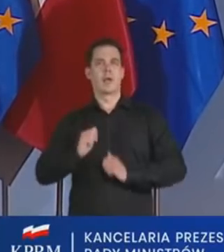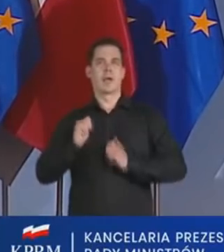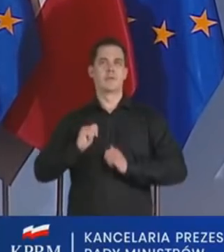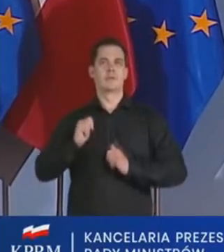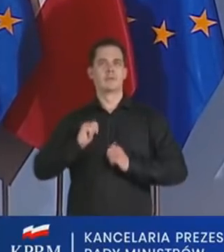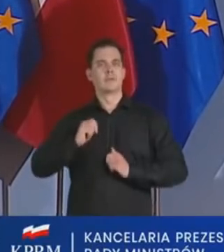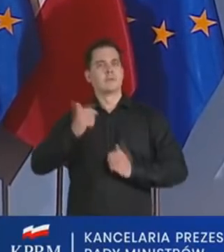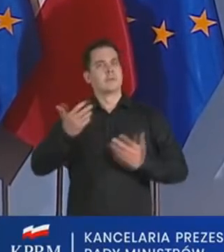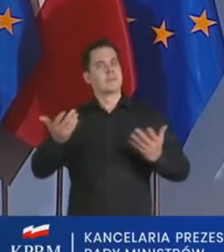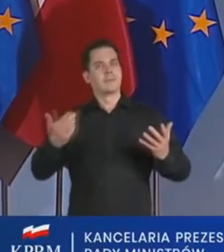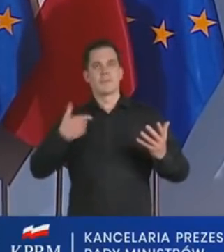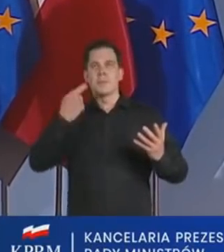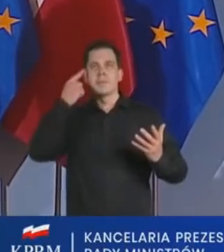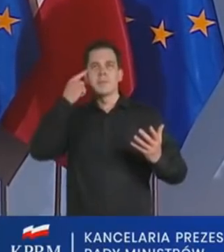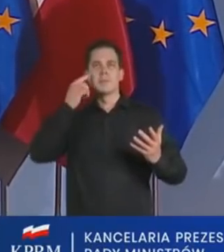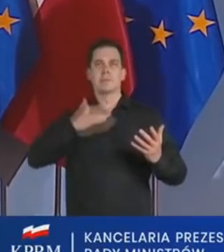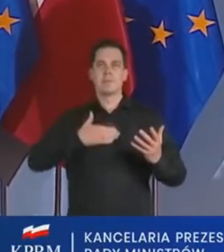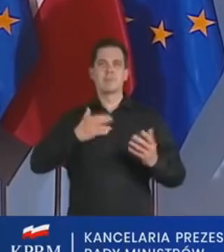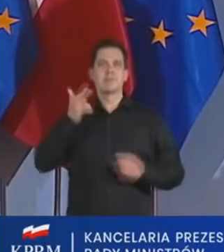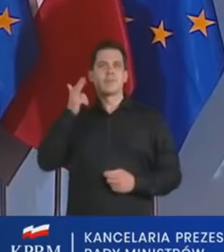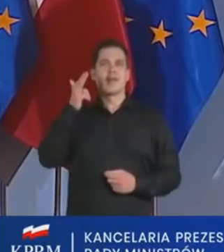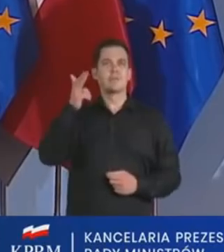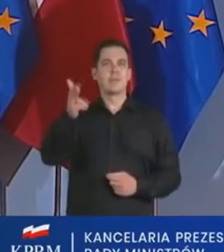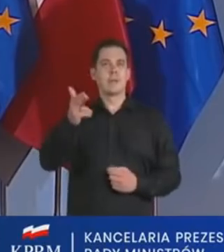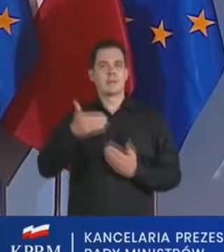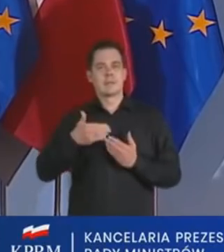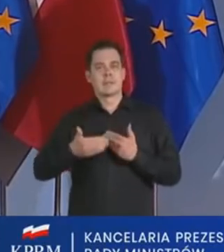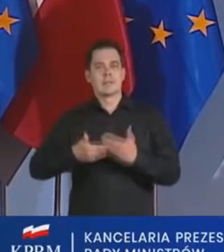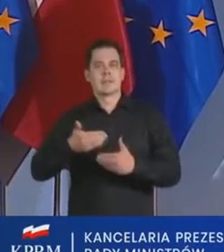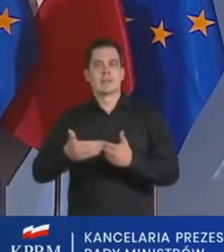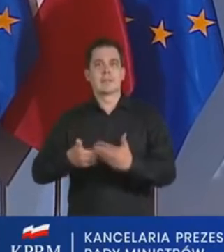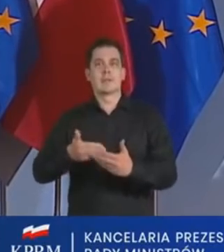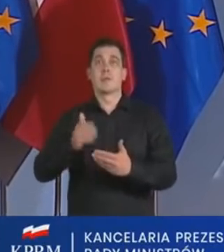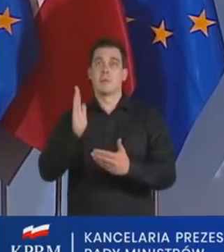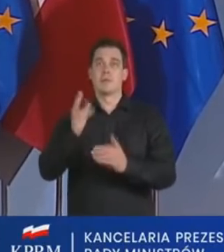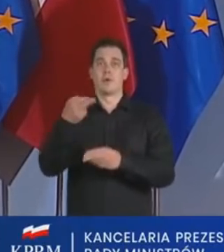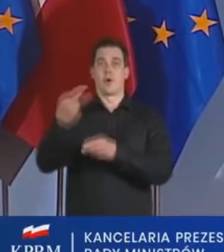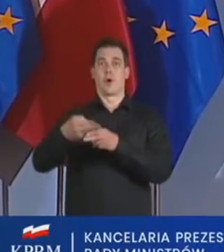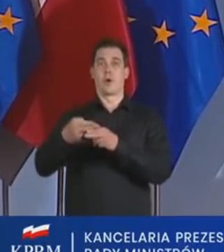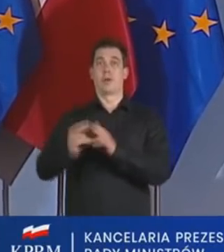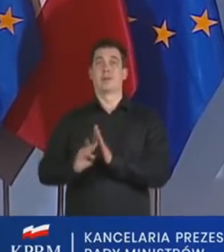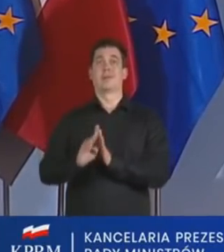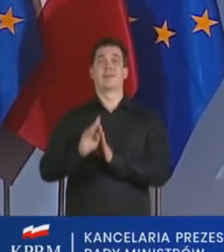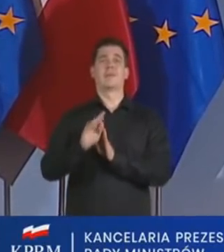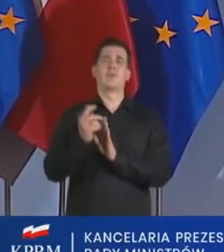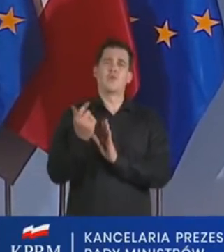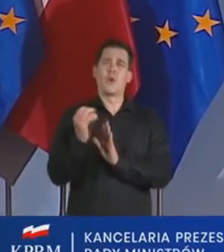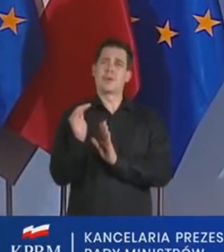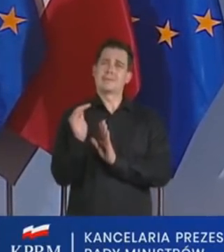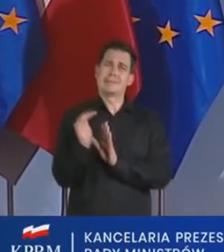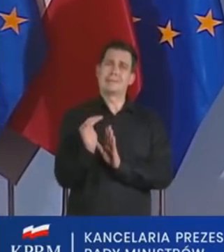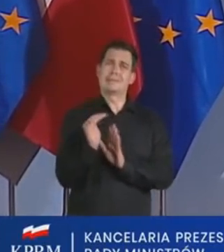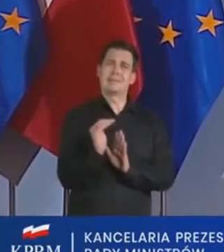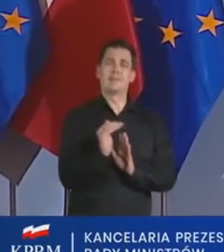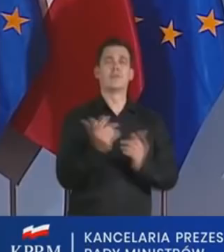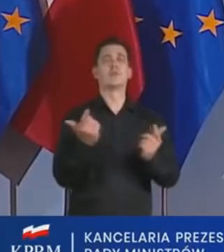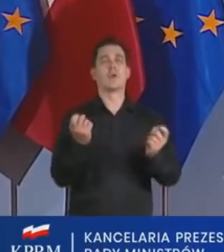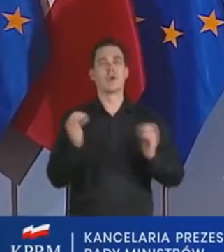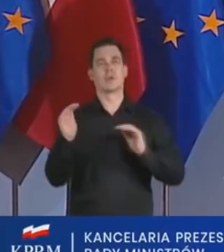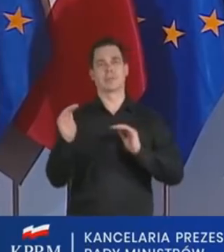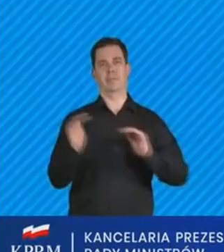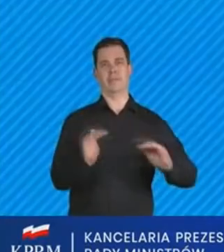cały czas żyliśmy tą nadzieją że ta liczba zachorowań będzie przynajmniej chociaż trochę